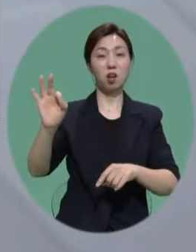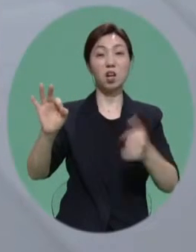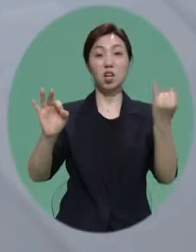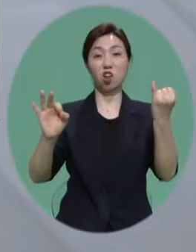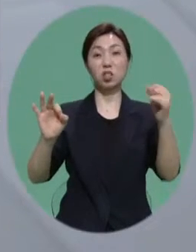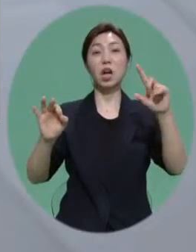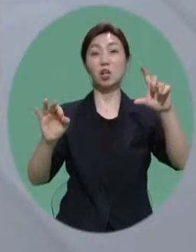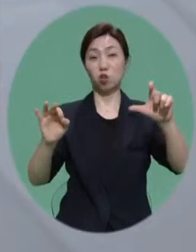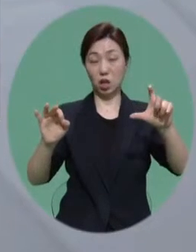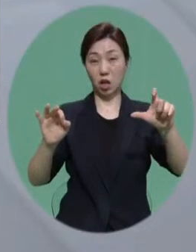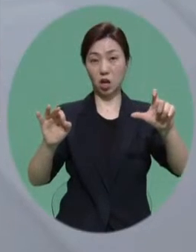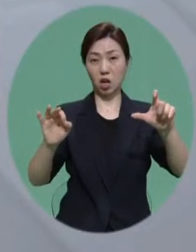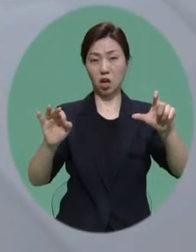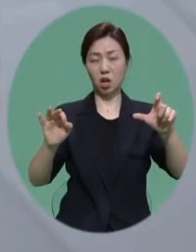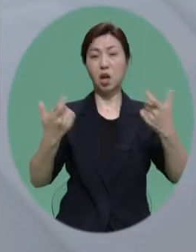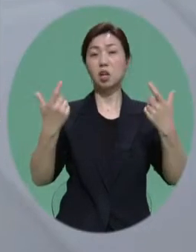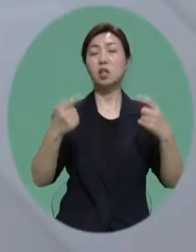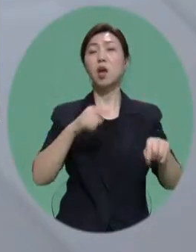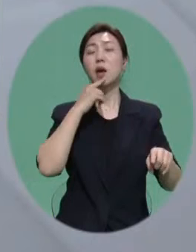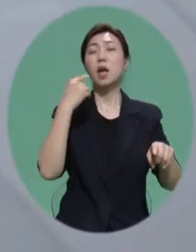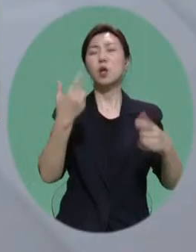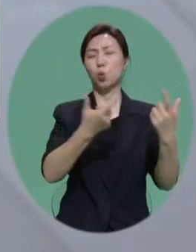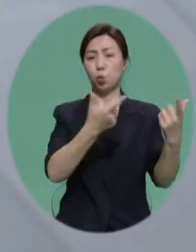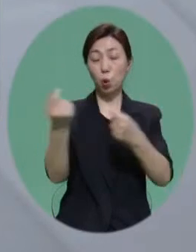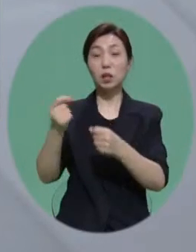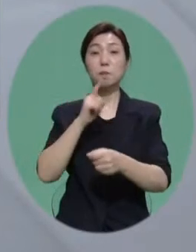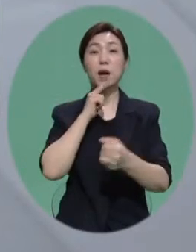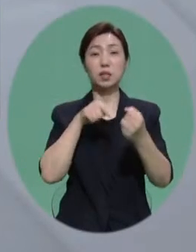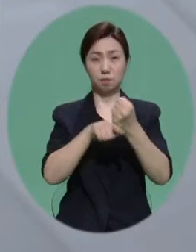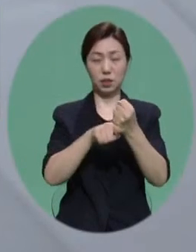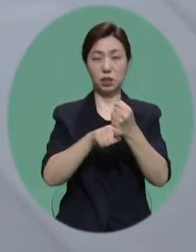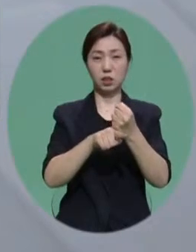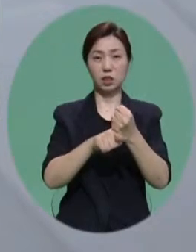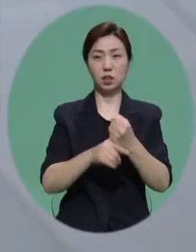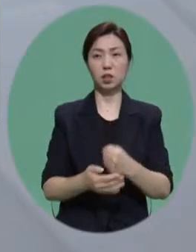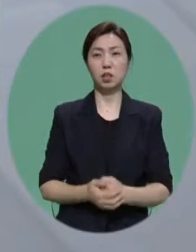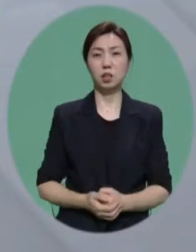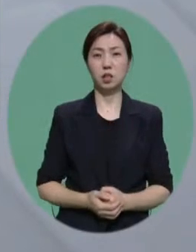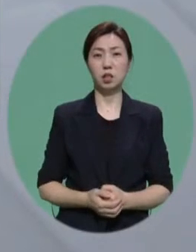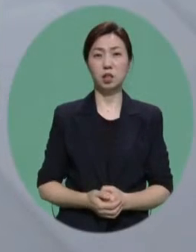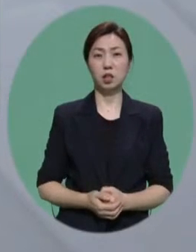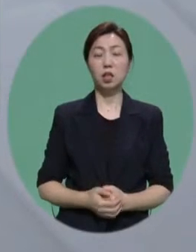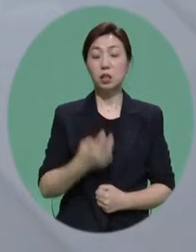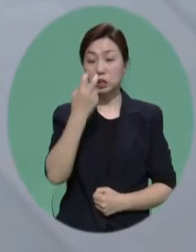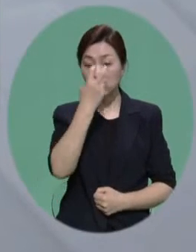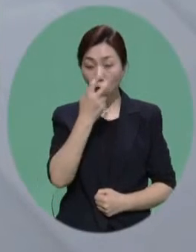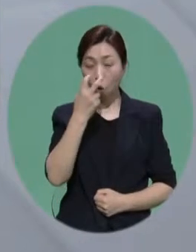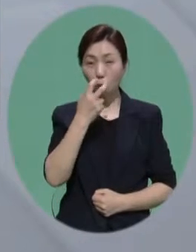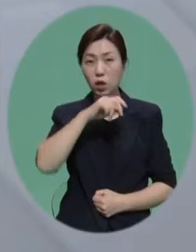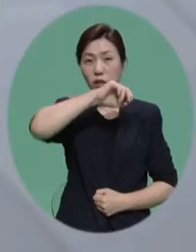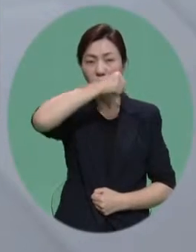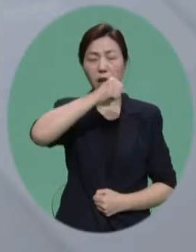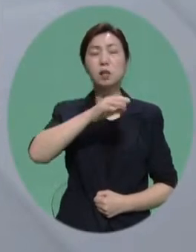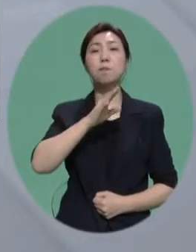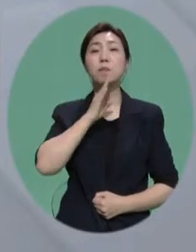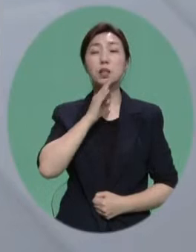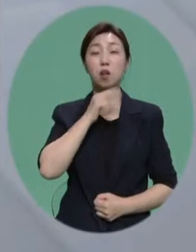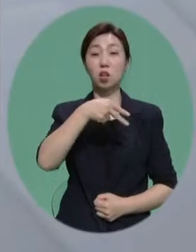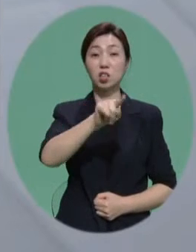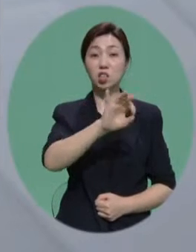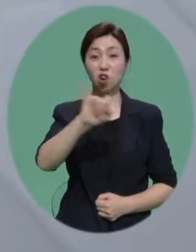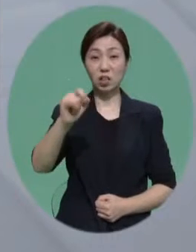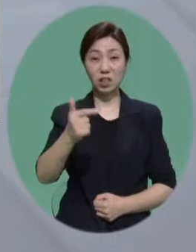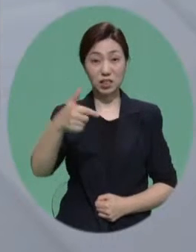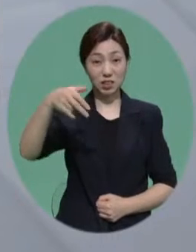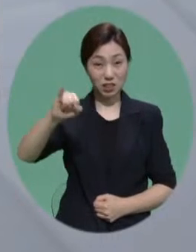이런 성인지 이적 측면에서 차별을 두면 안된다는 검증 대상이 바로 성인지 예산 2부터 합성 거 맞아요